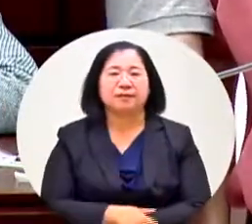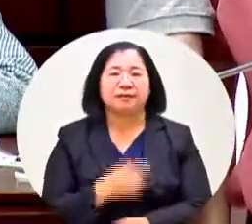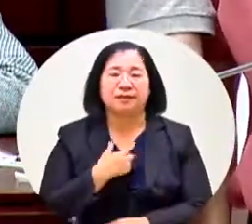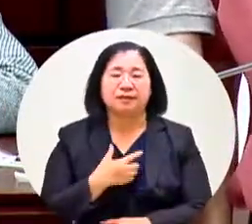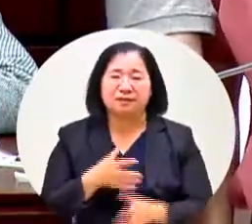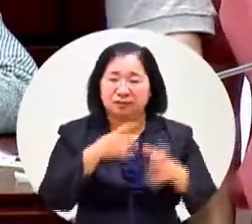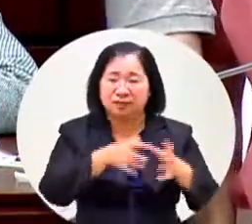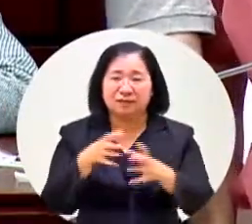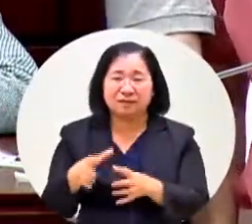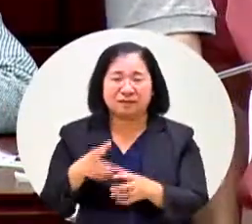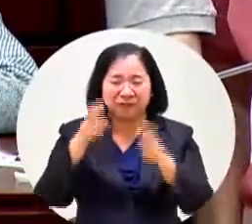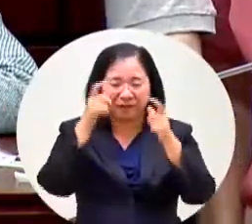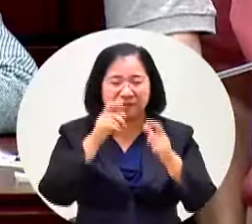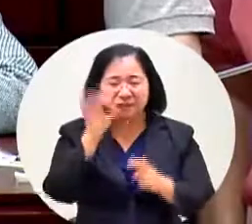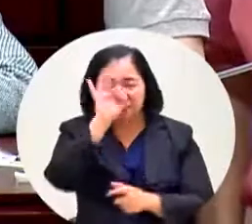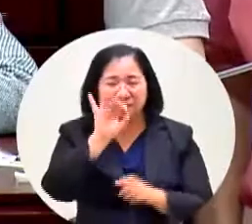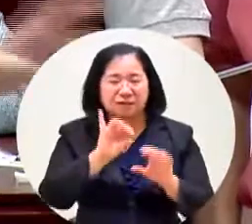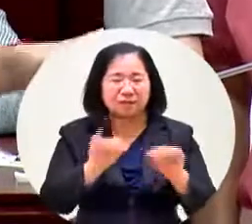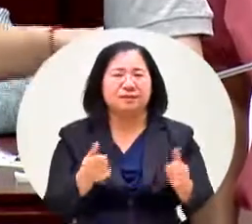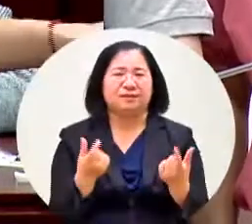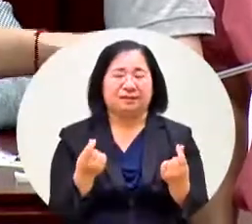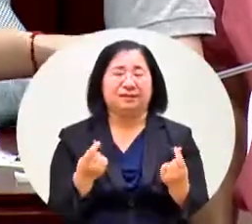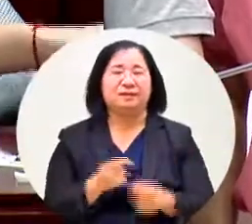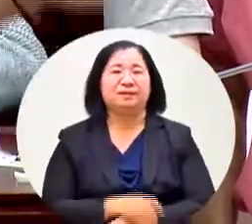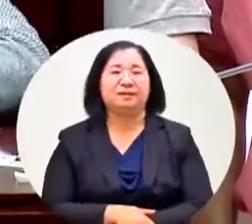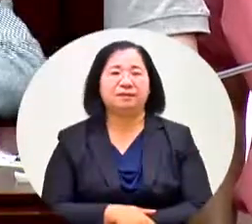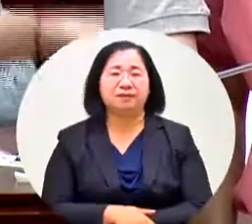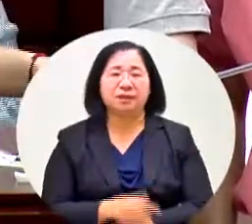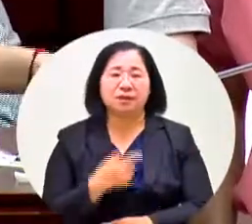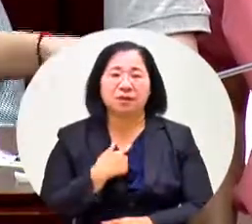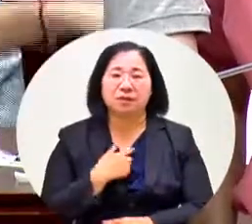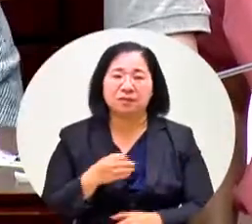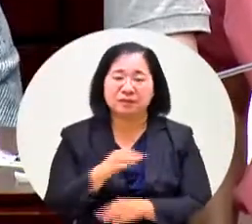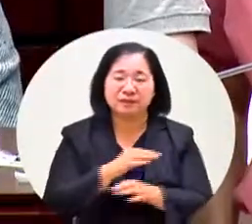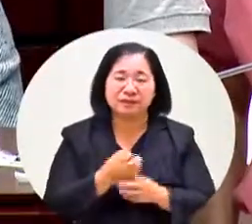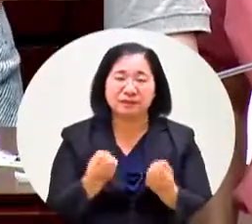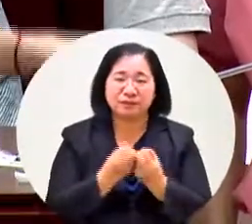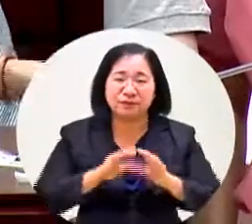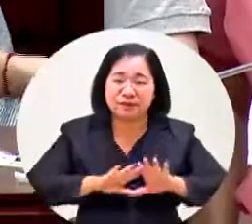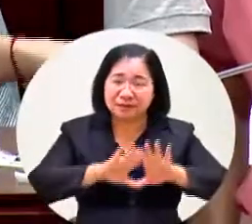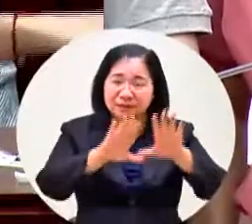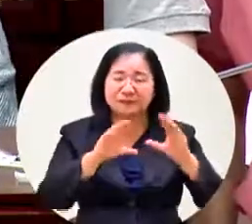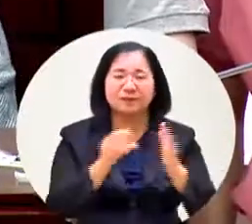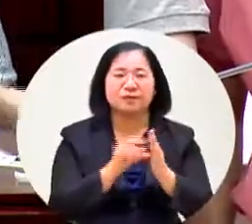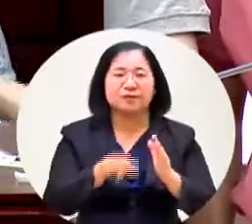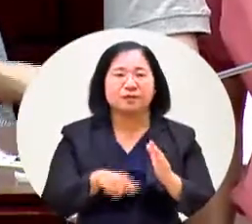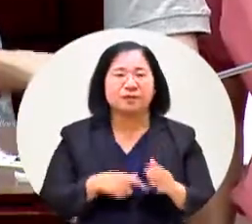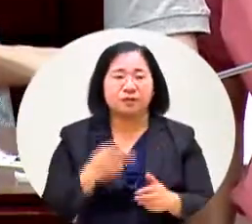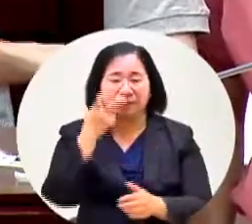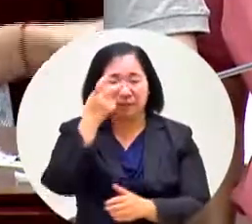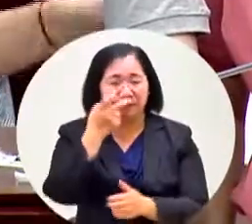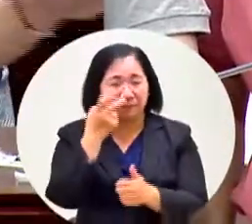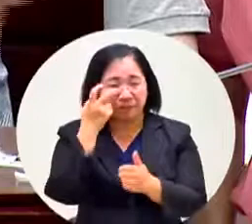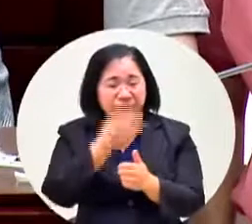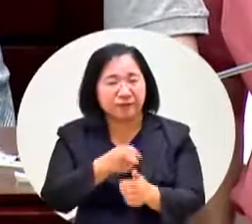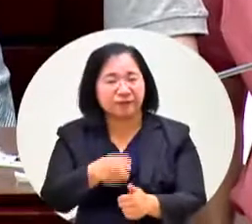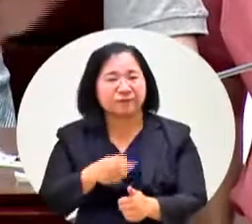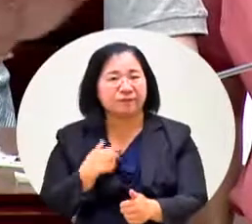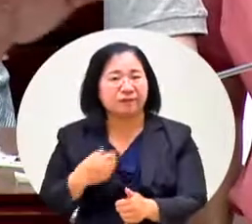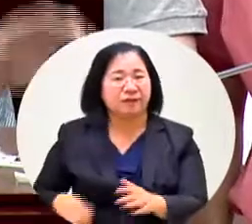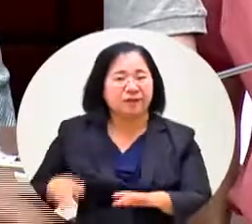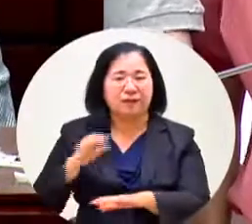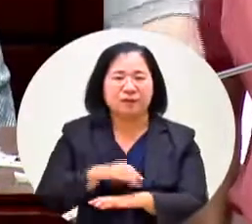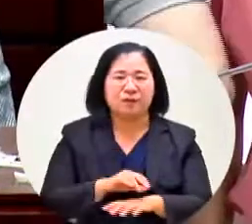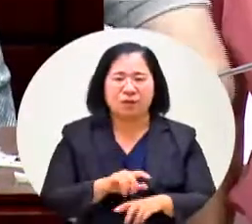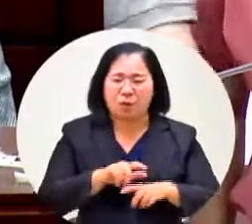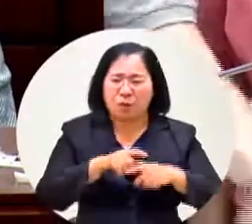结果没有想到还有两到三家厂商也在高雄，也在找土地。那这个我们经济发展